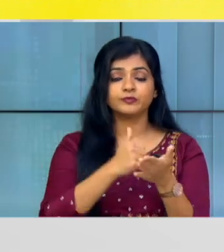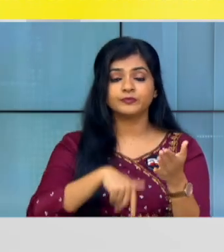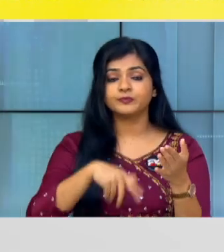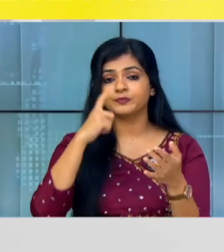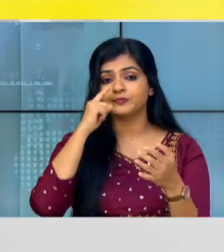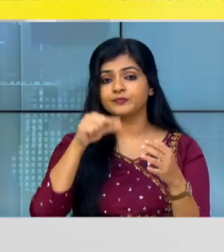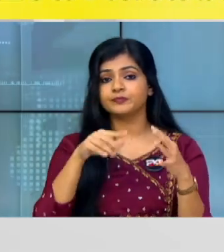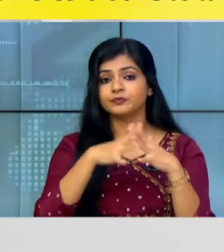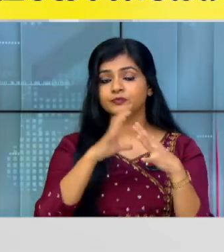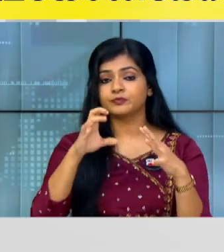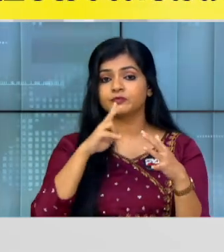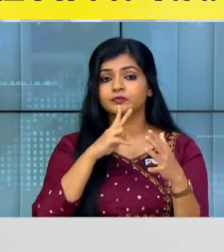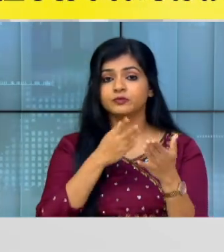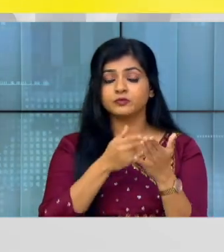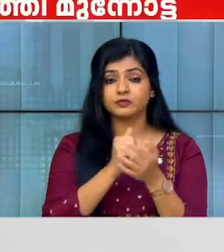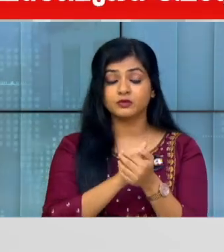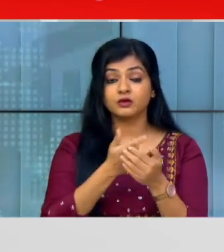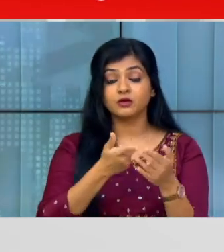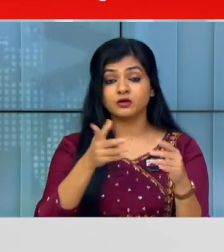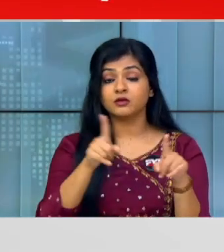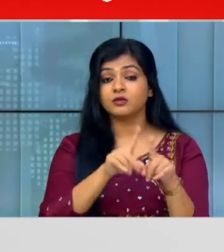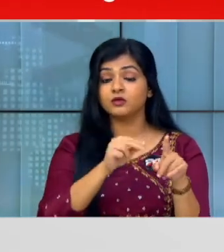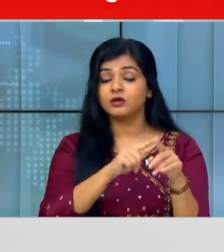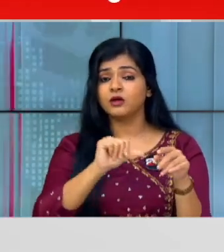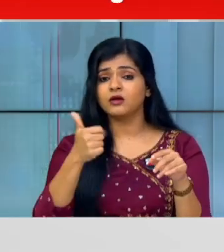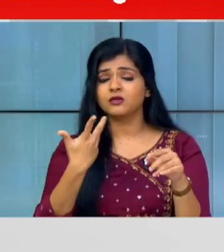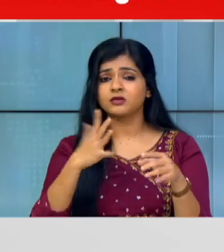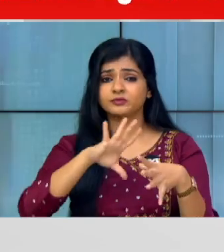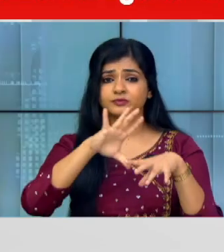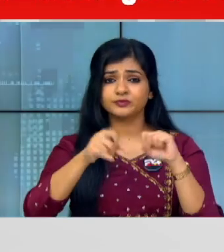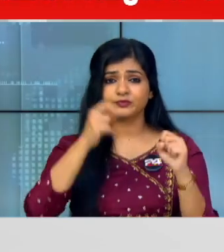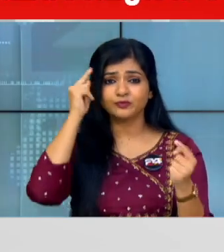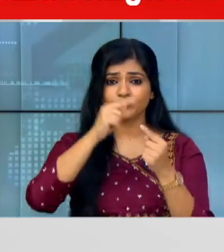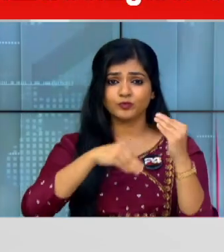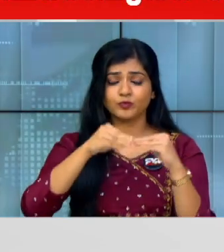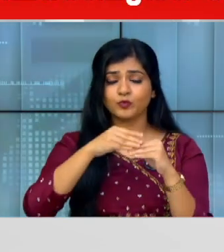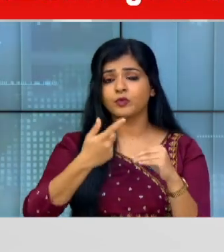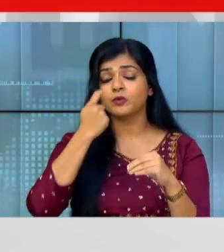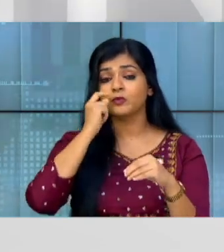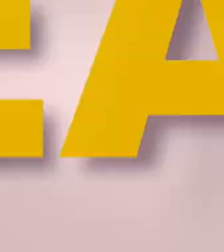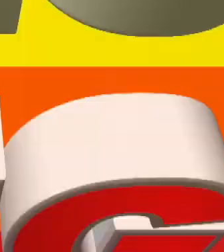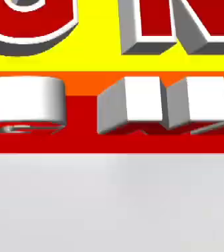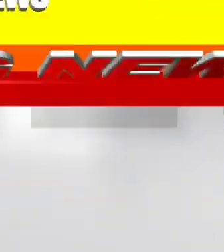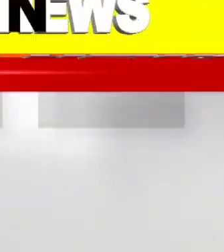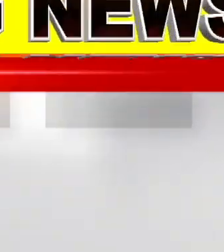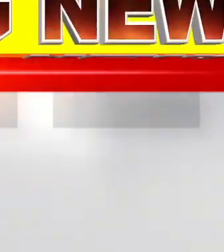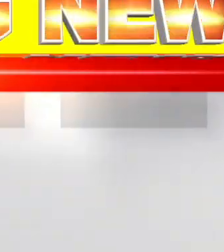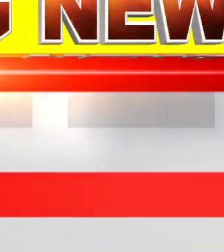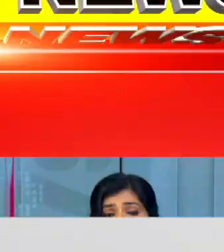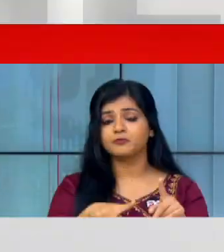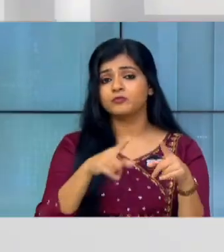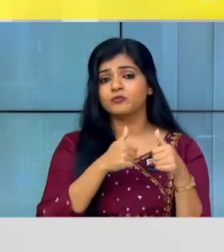ചെയ്യുന്നു. അതിനെ അതല്ലാതെ മറിച്ച് ചെയ്യുന്നത് പുരുഷാധിപത്യത്തിന്റെ പൊതുരീതിയാണ് എന്നും അവർ പറയുകയും